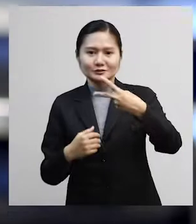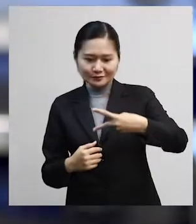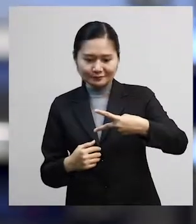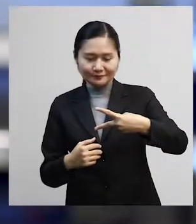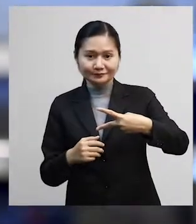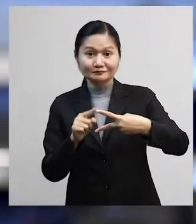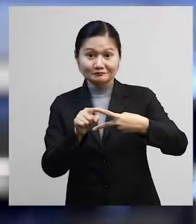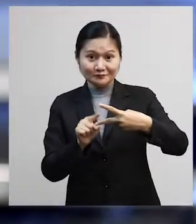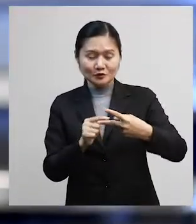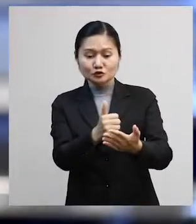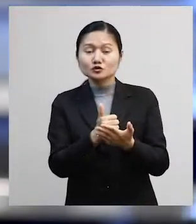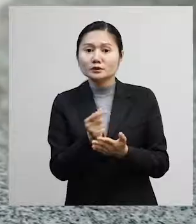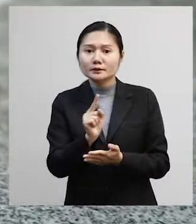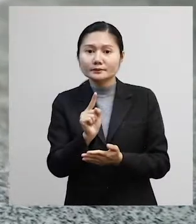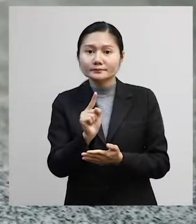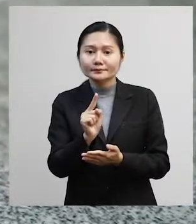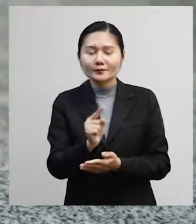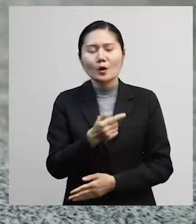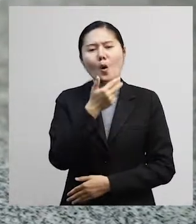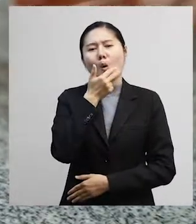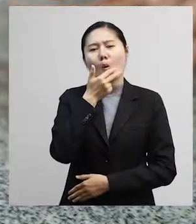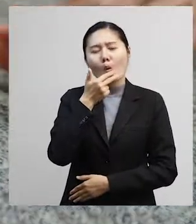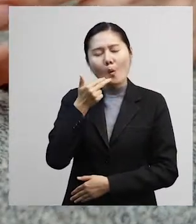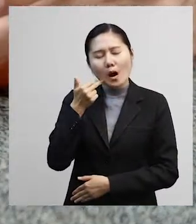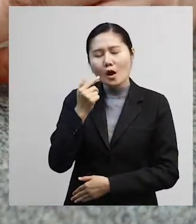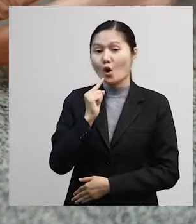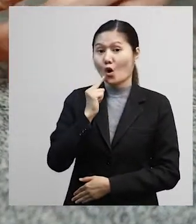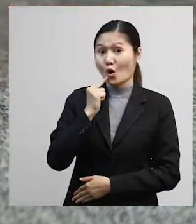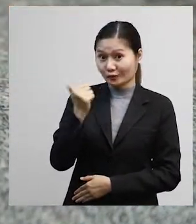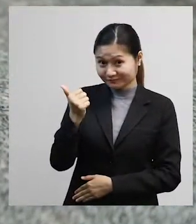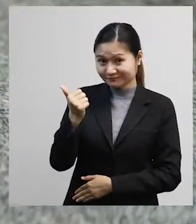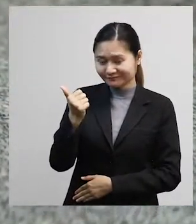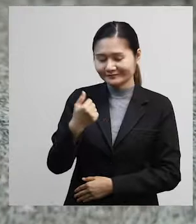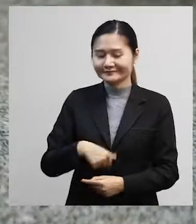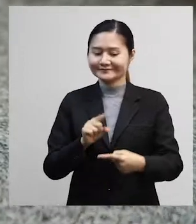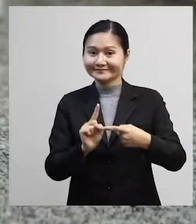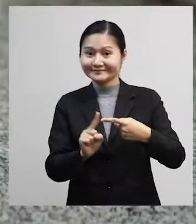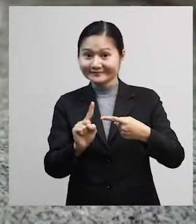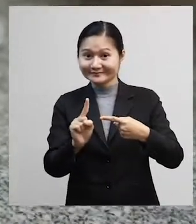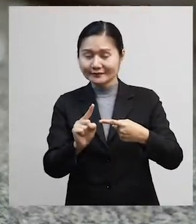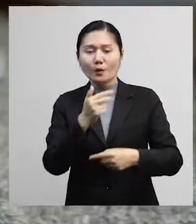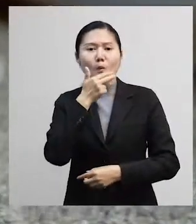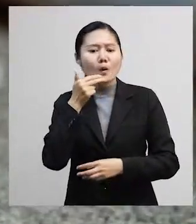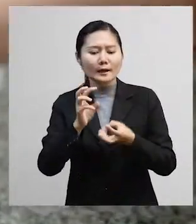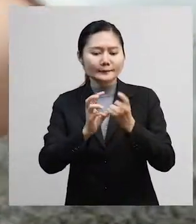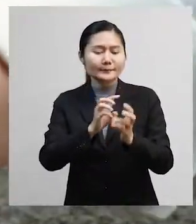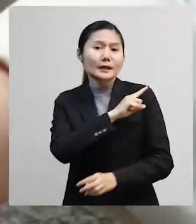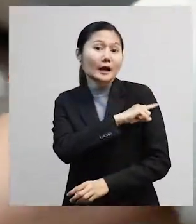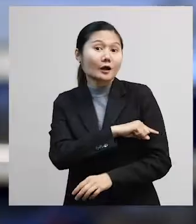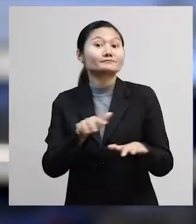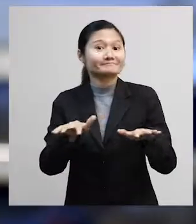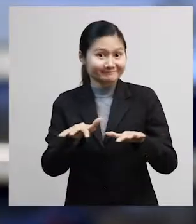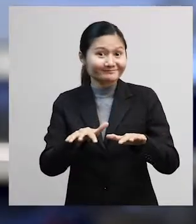เพื่อที่จะช่วยให้มีความหวานของเรามีมิติมากขึ้นนะคะน้ำตาลส่วนแรกคือน้ำตาลทรายขาวปกตินี่แหละ